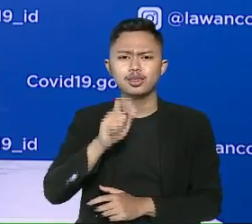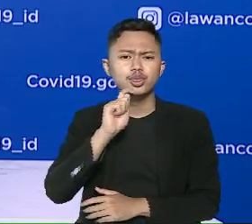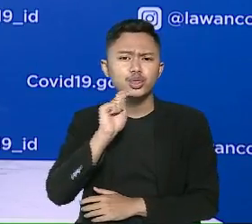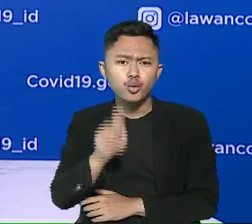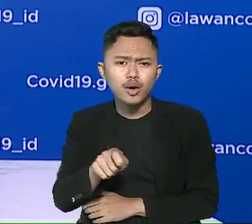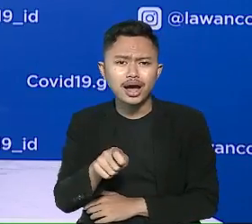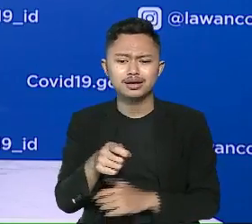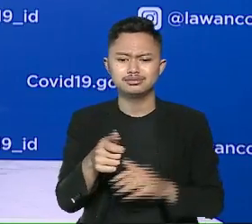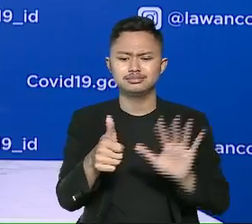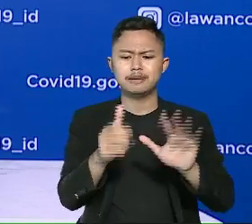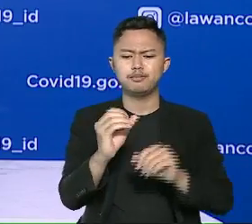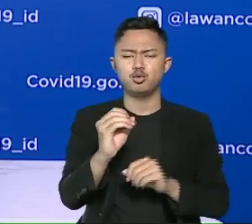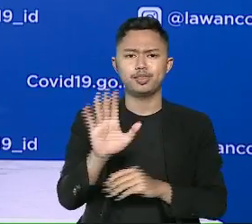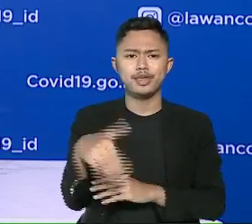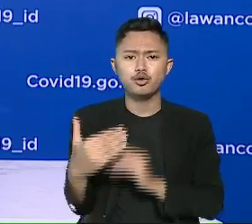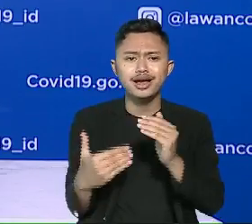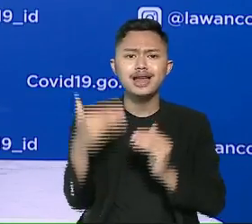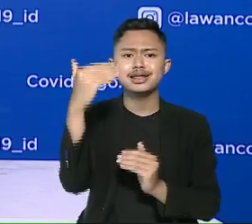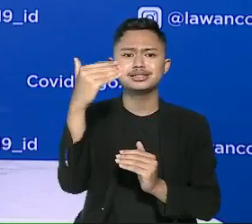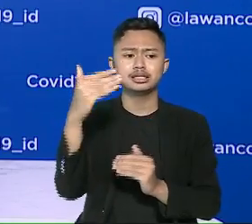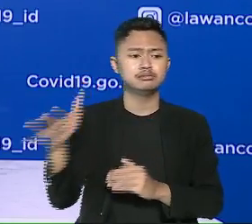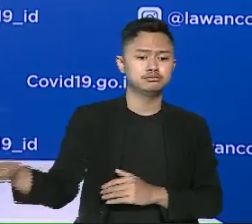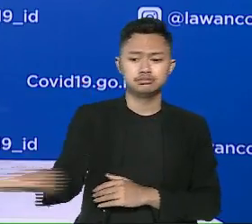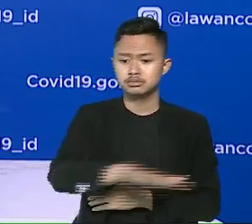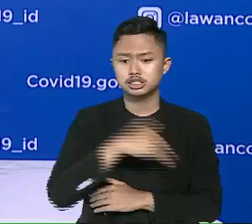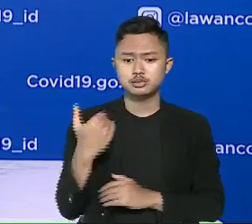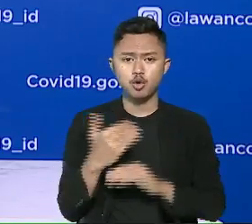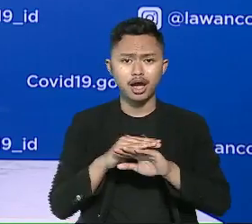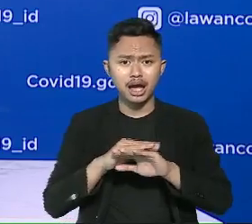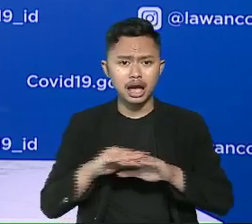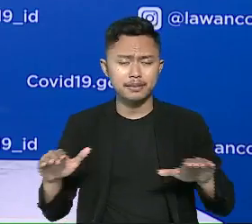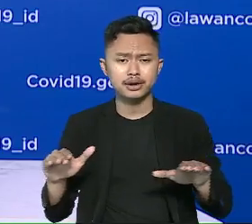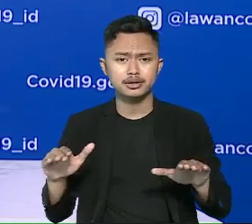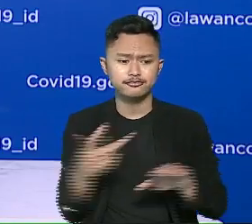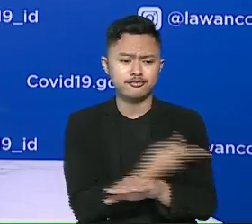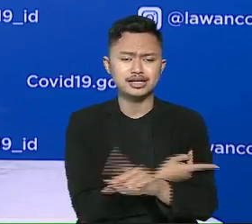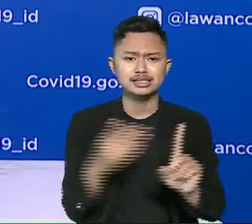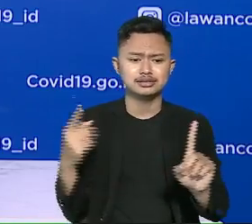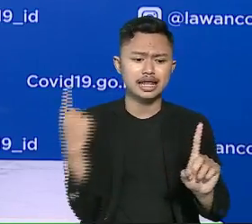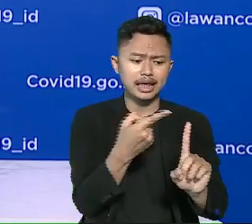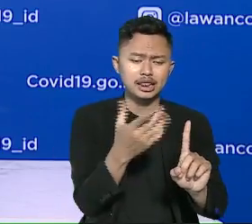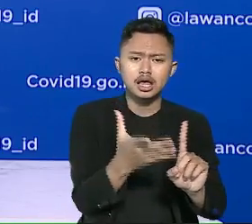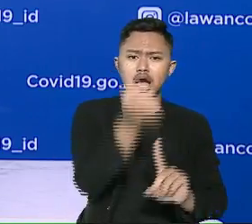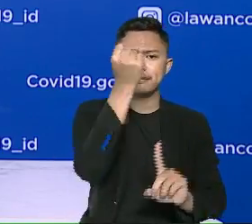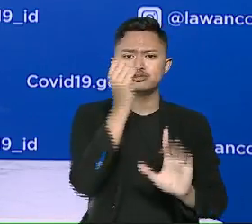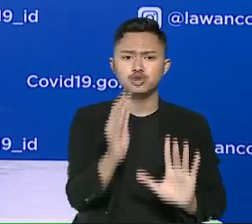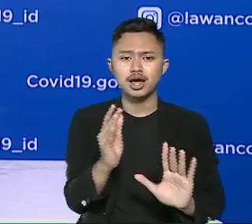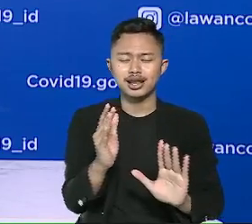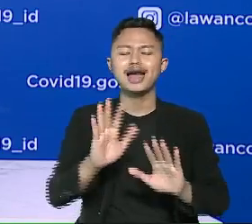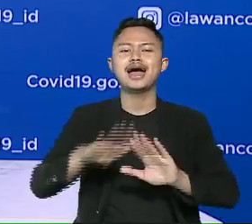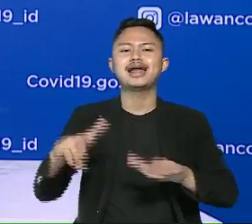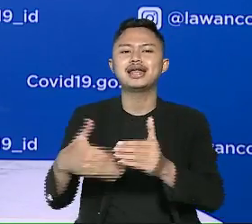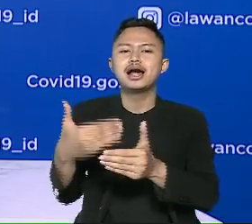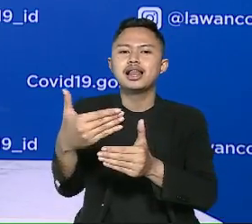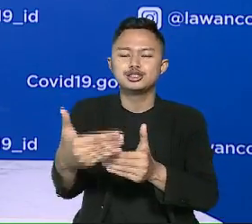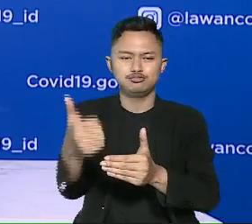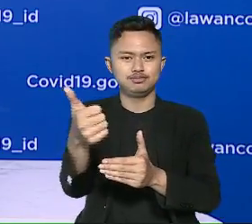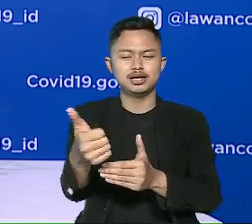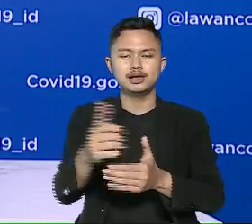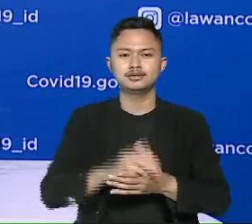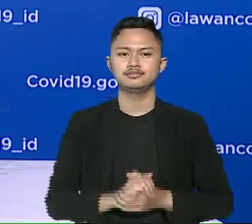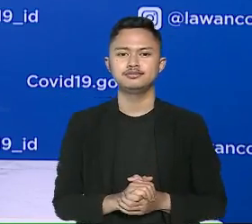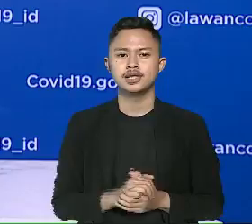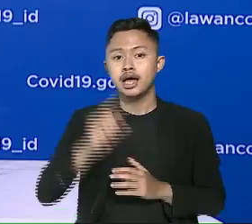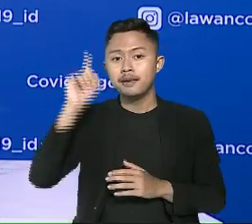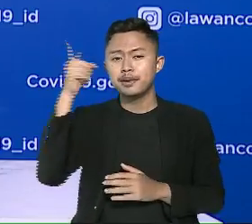ini dimulai dari kabupaten kota yang telah memenuhi target tersebut. Kemudian pemerintah berusaha